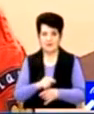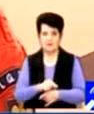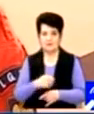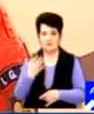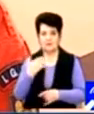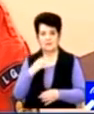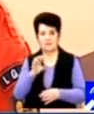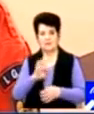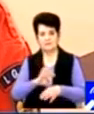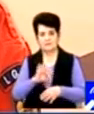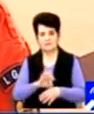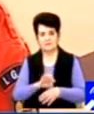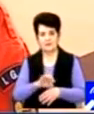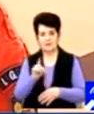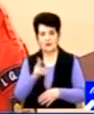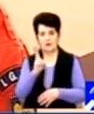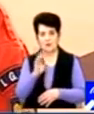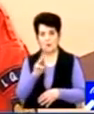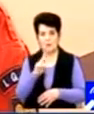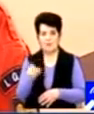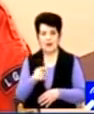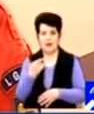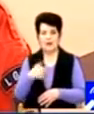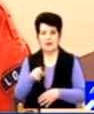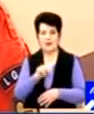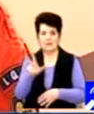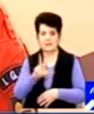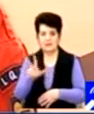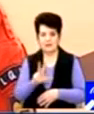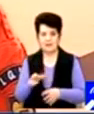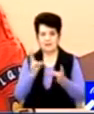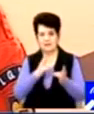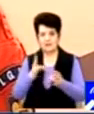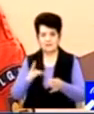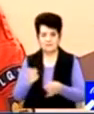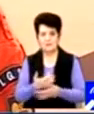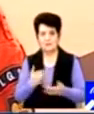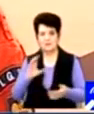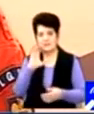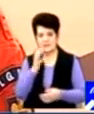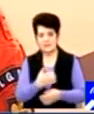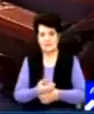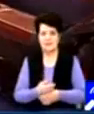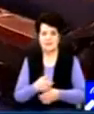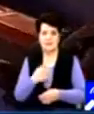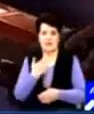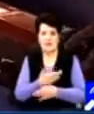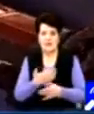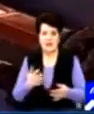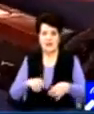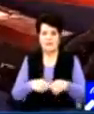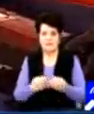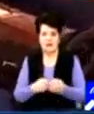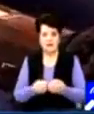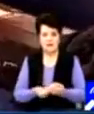craniocerebral sever, cu comă gradul 3, intubat și ventilat mecanic, cu traumatism toracic sever, cu pneumotorax drenat, fractură de